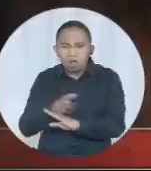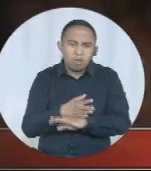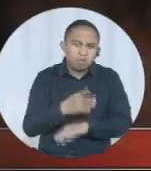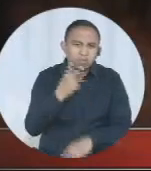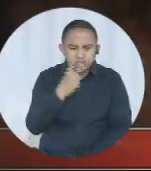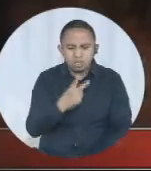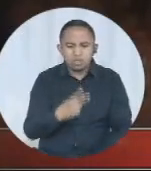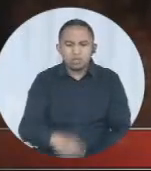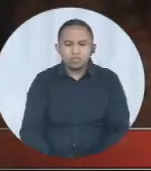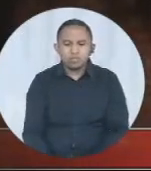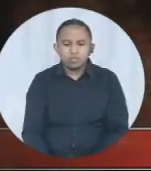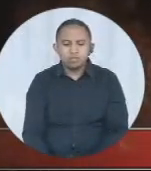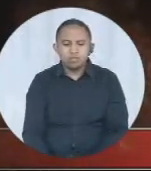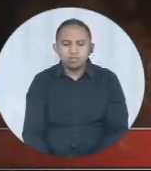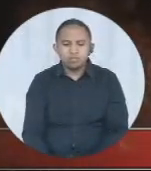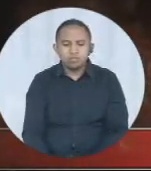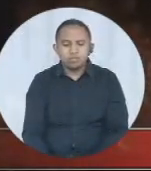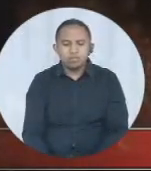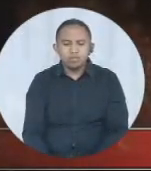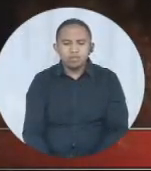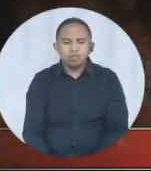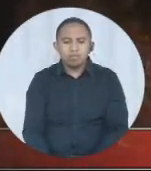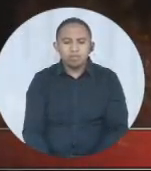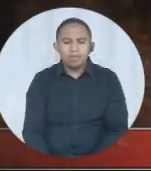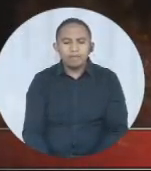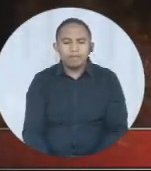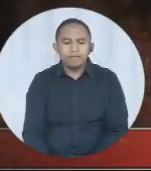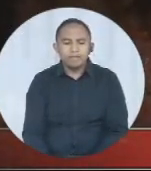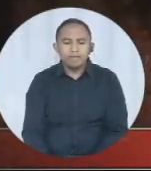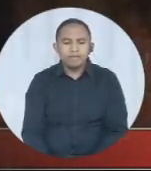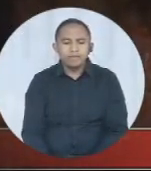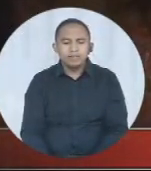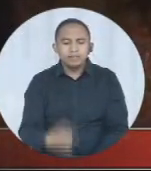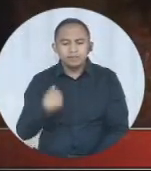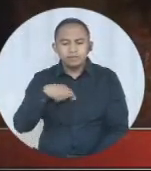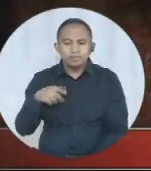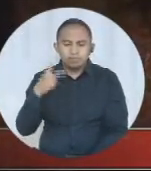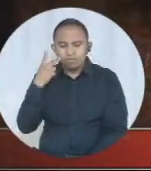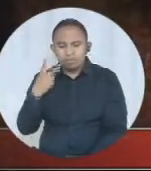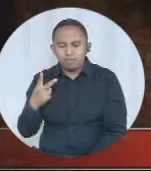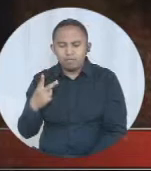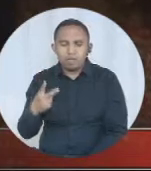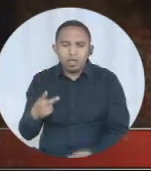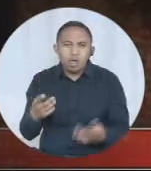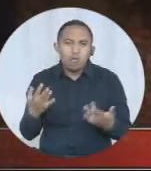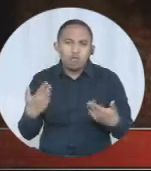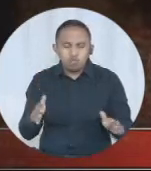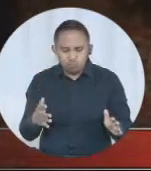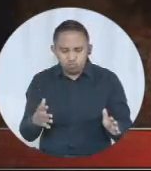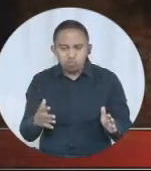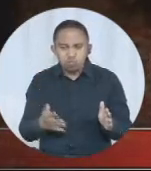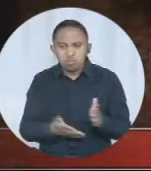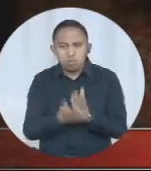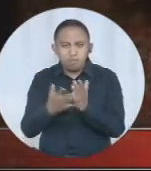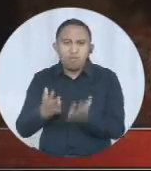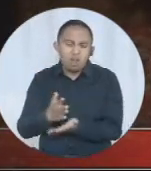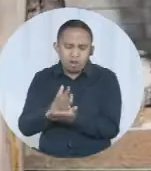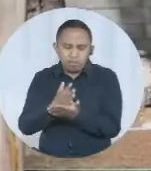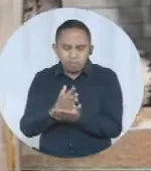izany. Dinantsika aloha voalohandrindra ny ahoana ny afahana mifanampy miaraka amin'ny